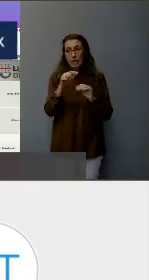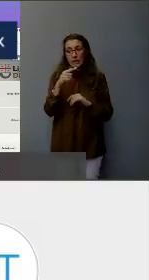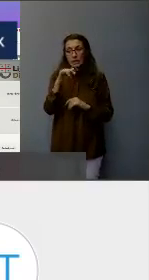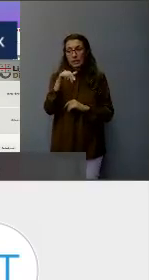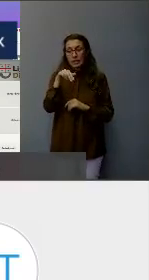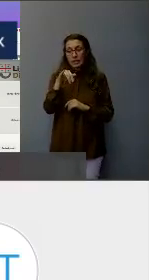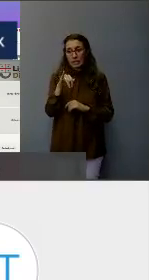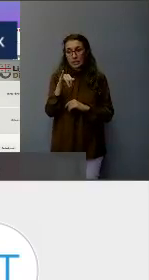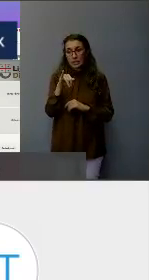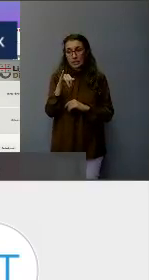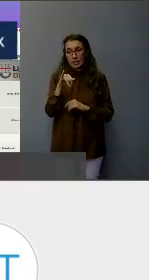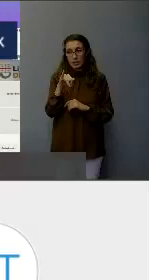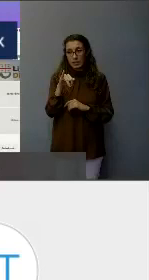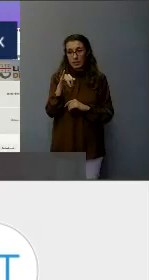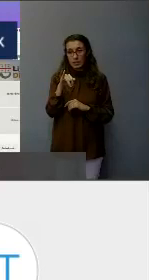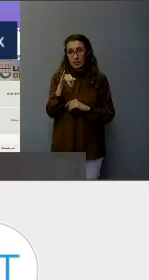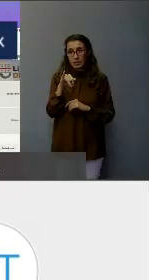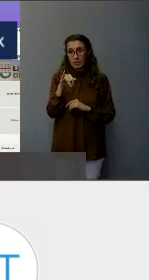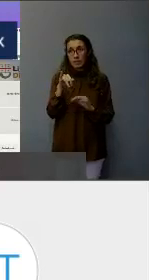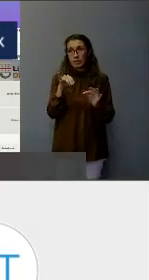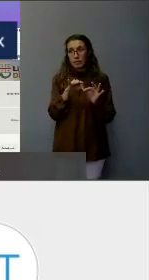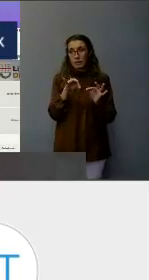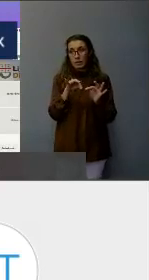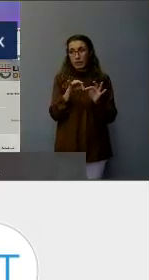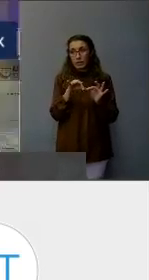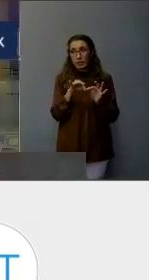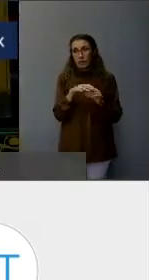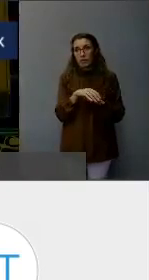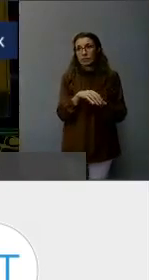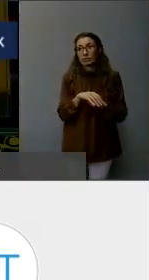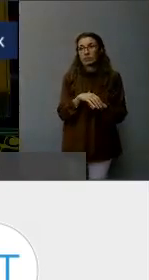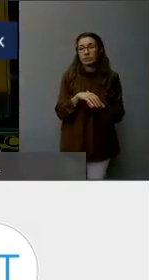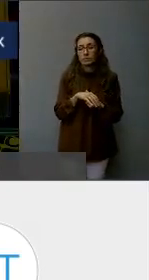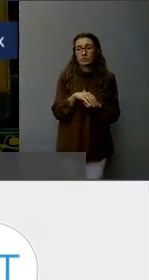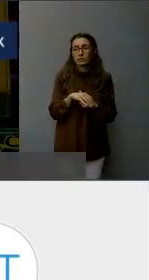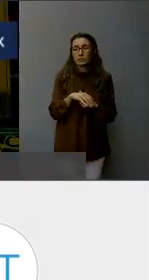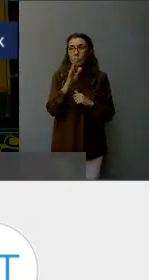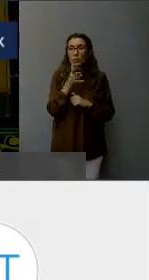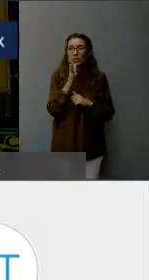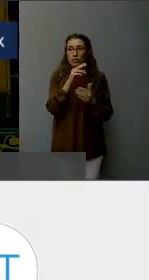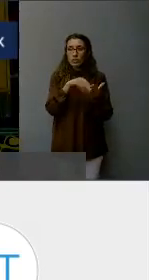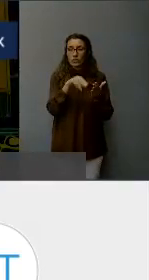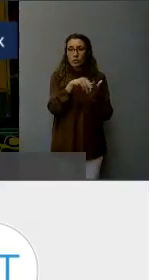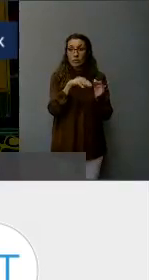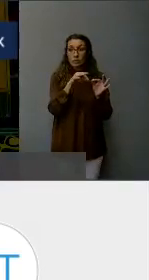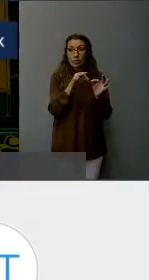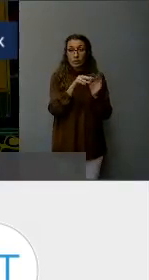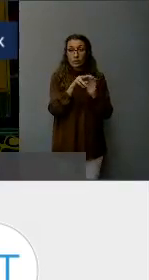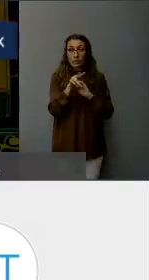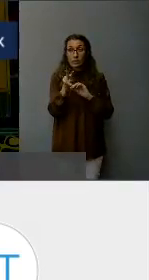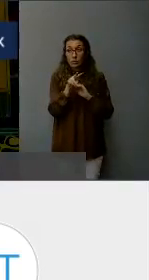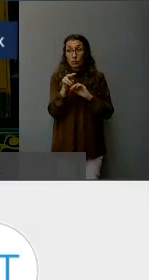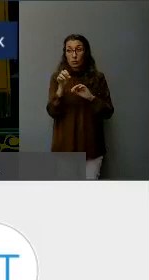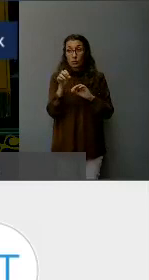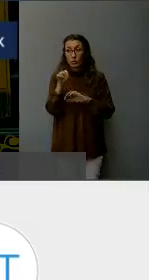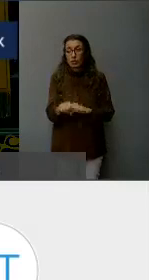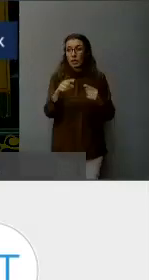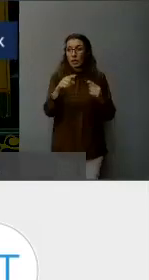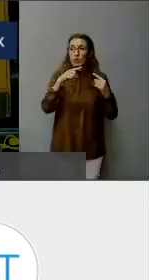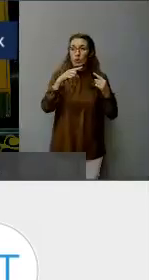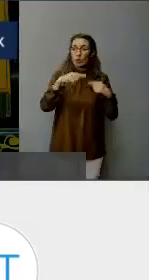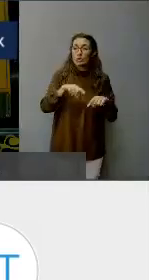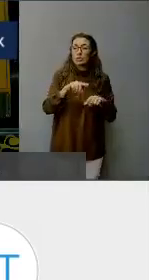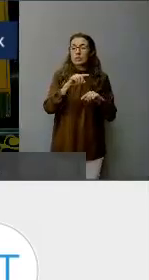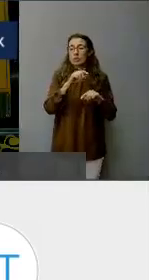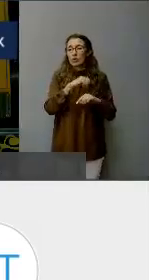gli aretini favorevole 15 voti favorevoli 22 contrari il consiglio respinge il